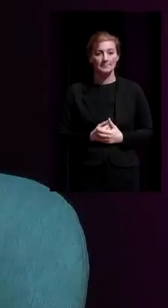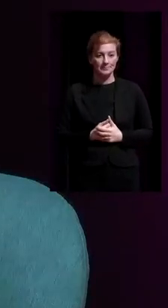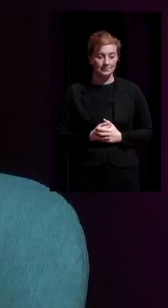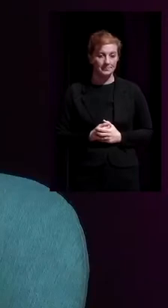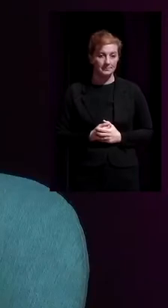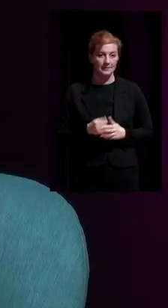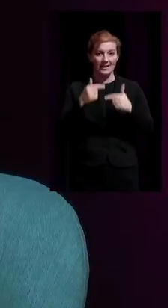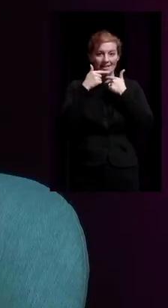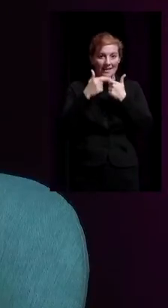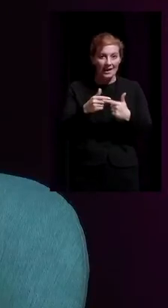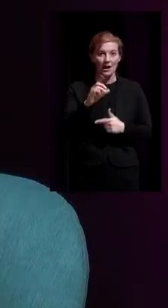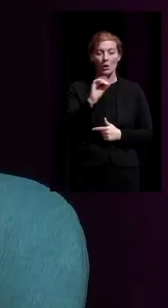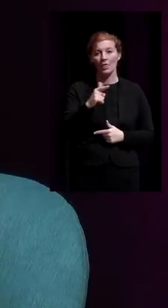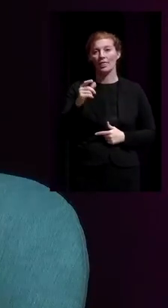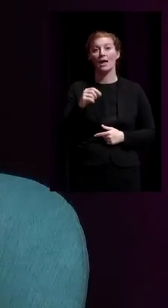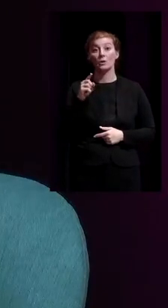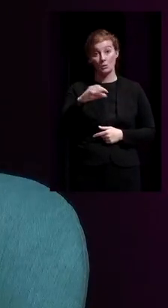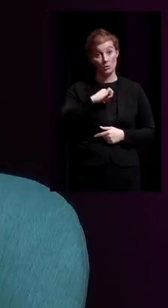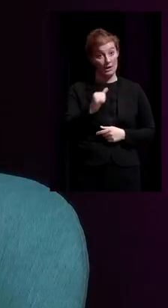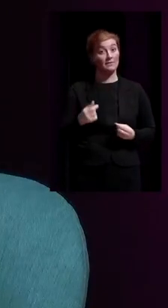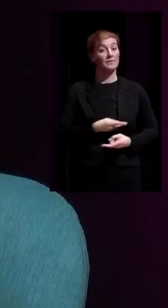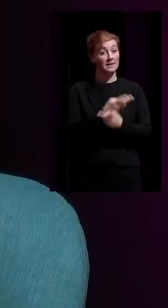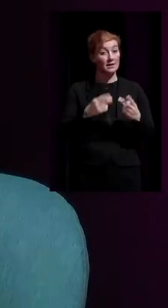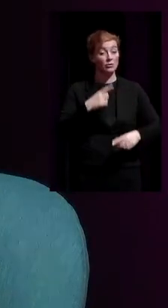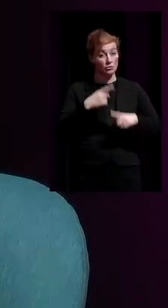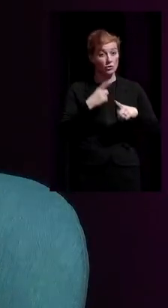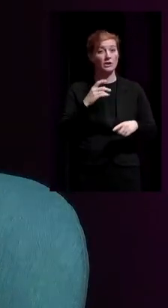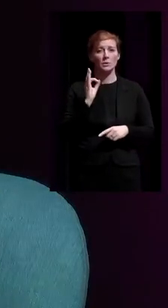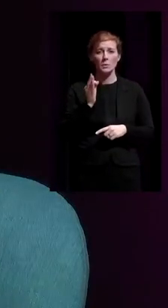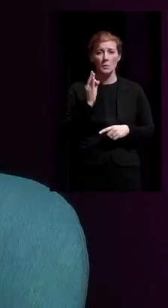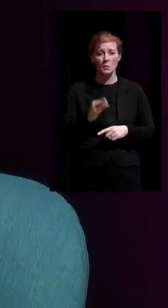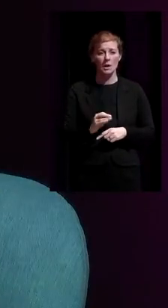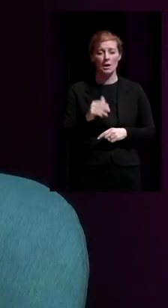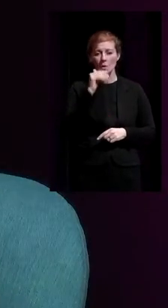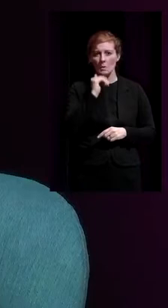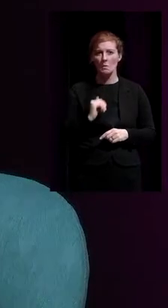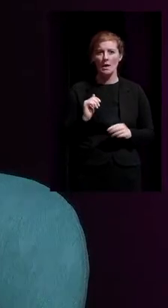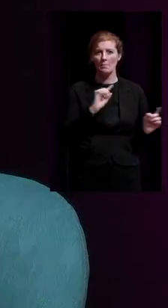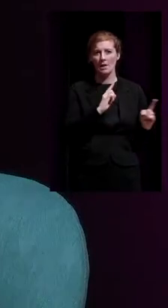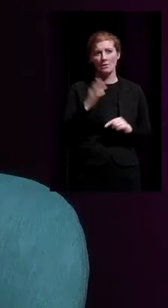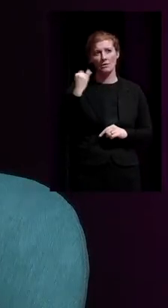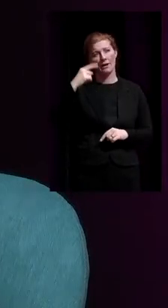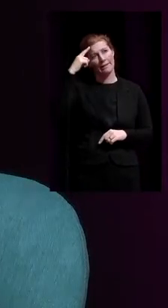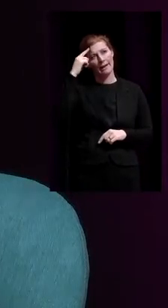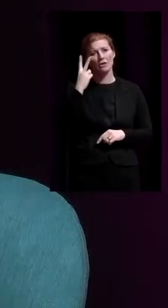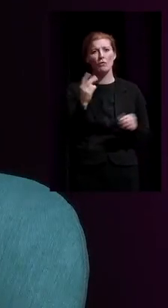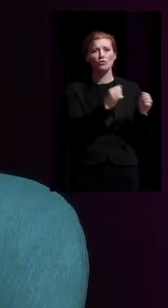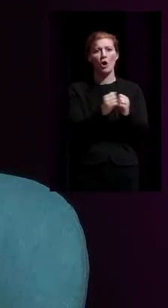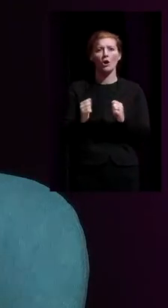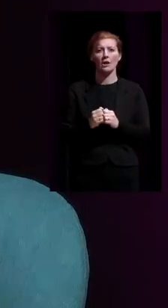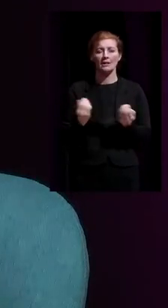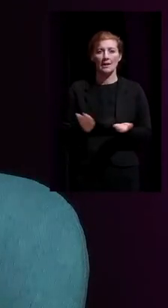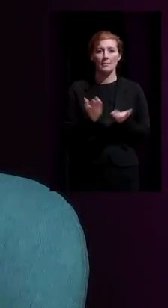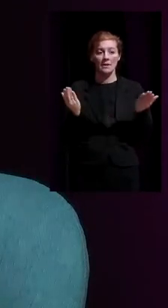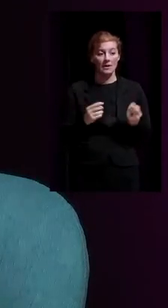Stort tack Lotta. Du visar ju tydligt kanske hur unga människor har det lite lättare att hålla de här två tankarna i huvudet samtidigt, nämligen det